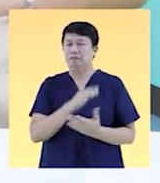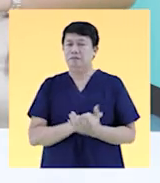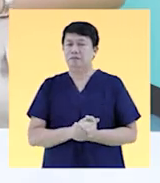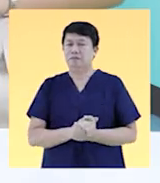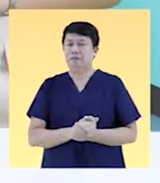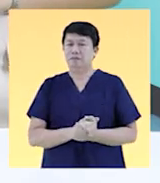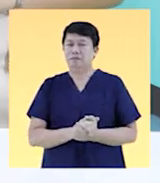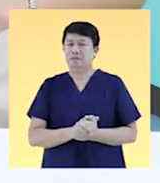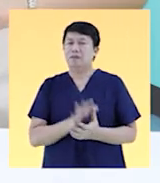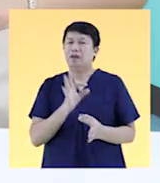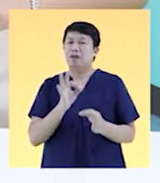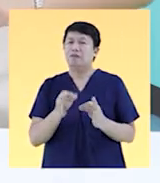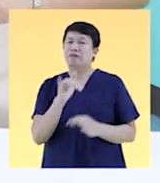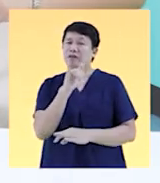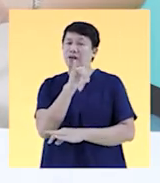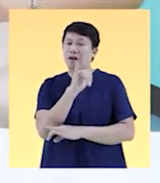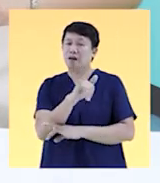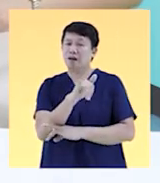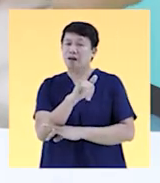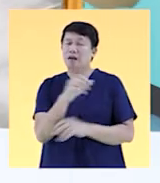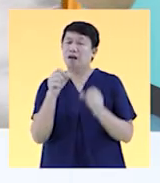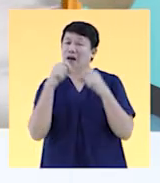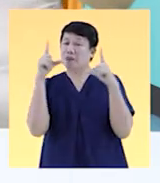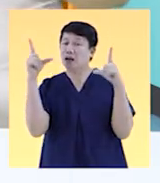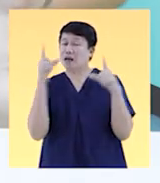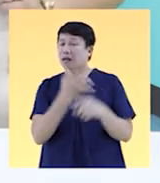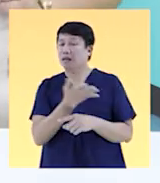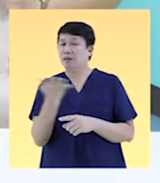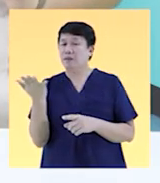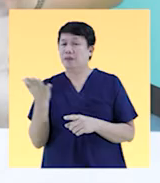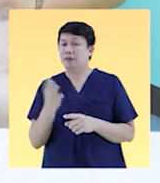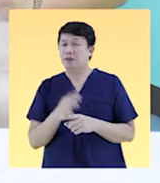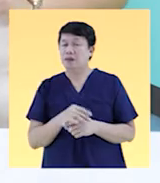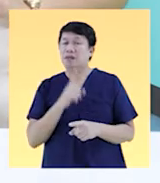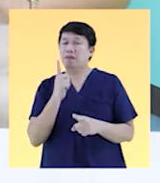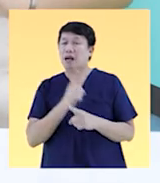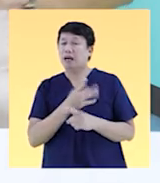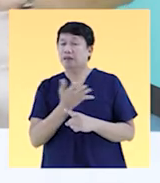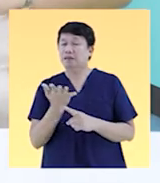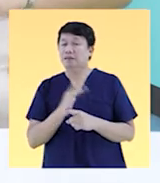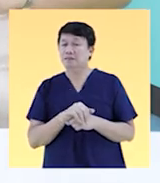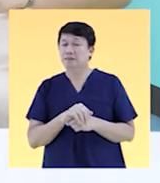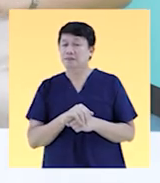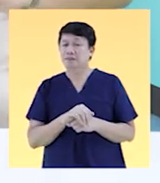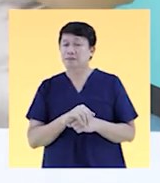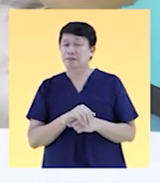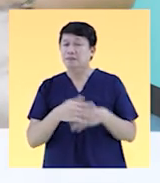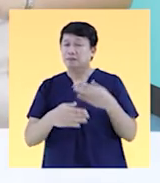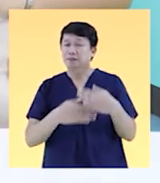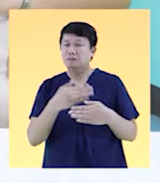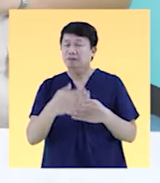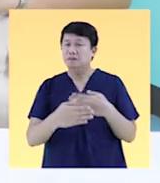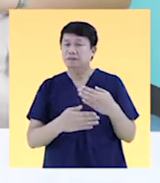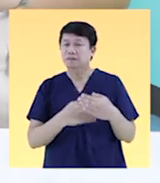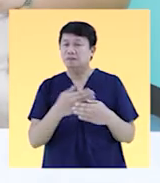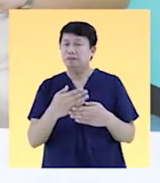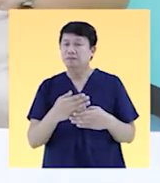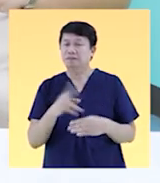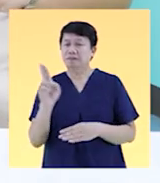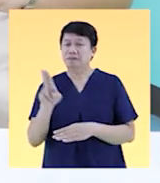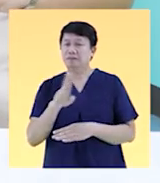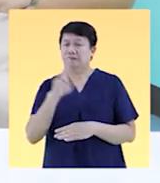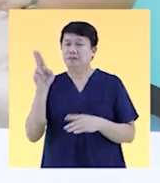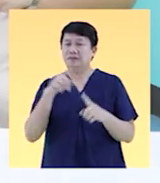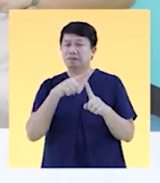N. Kung oo, nakakamangha. Tama kayo. Ang operation to be